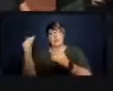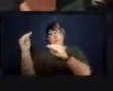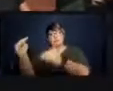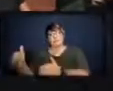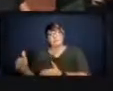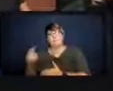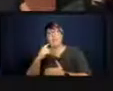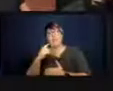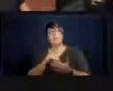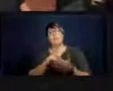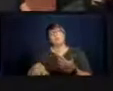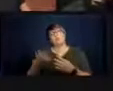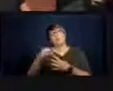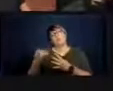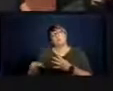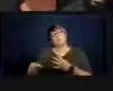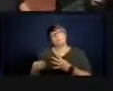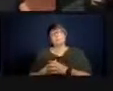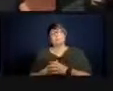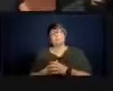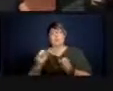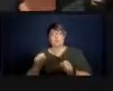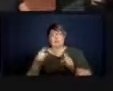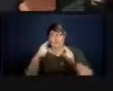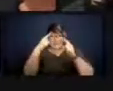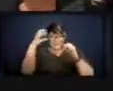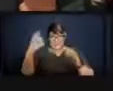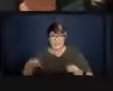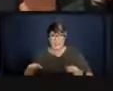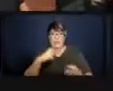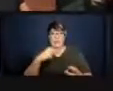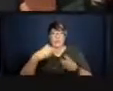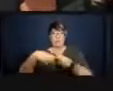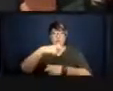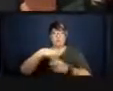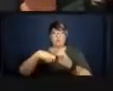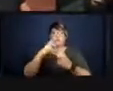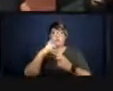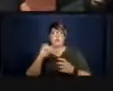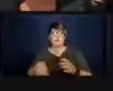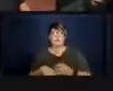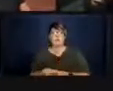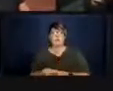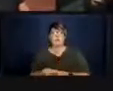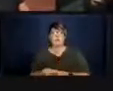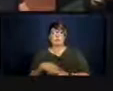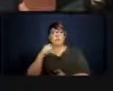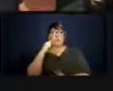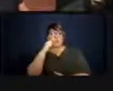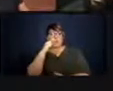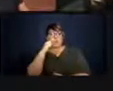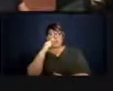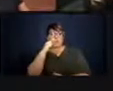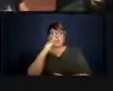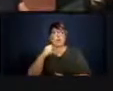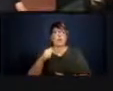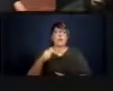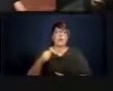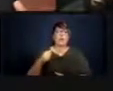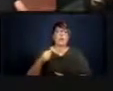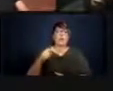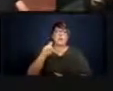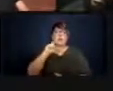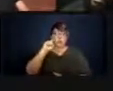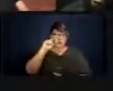kwa sasa tumezungumzia mambo mbalimbali. Kwa mfano, wanafunzi wanaweza